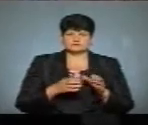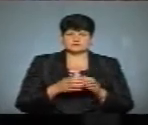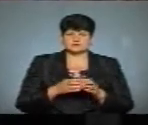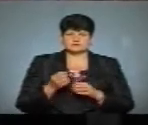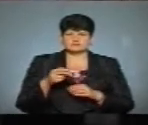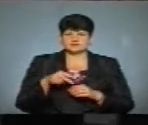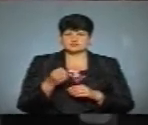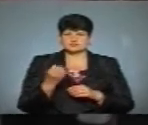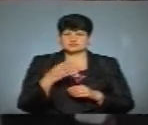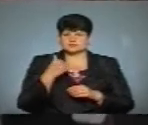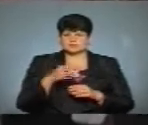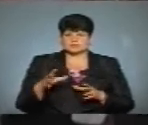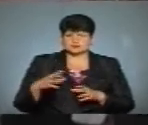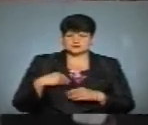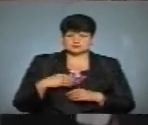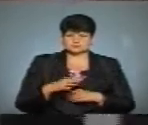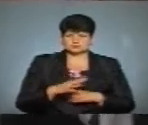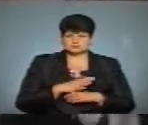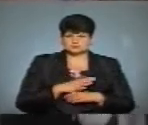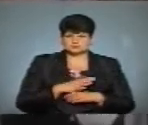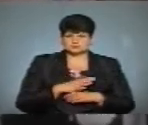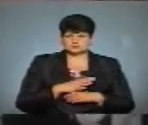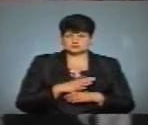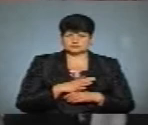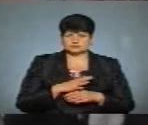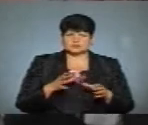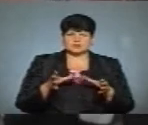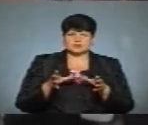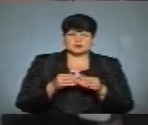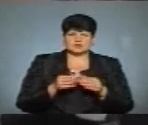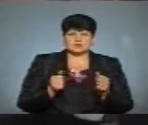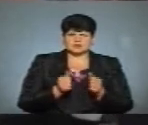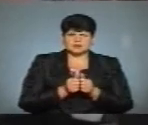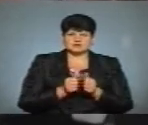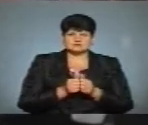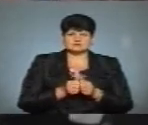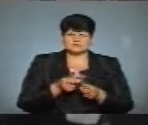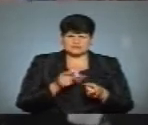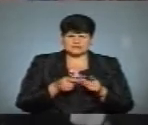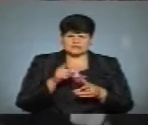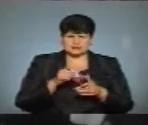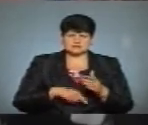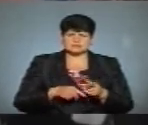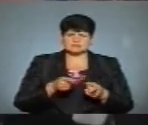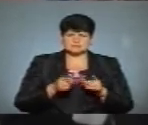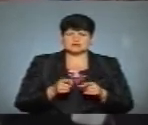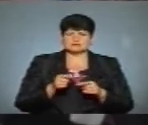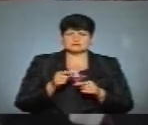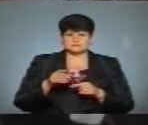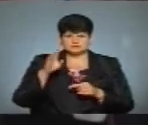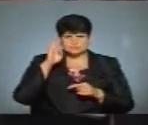Ми були на одній позиції, разом наряди ходили, разом воювали. Надійний, справжній тернопільський